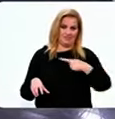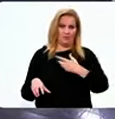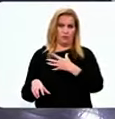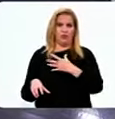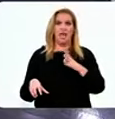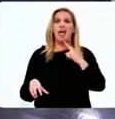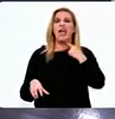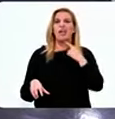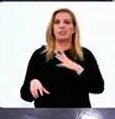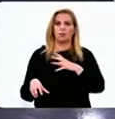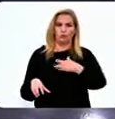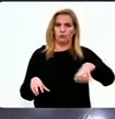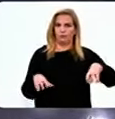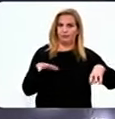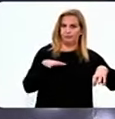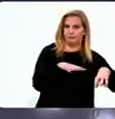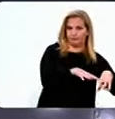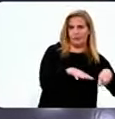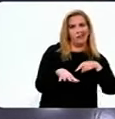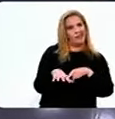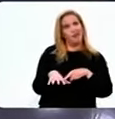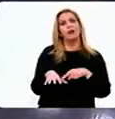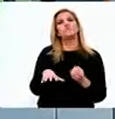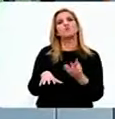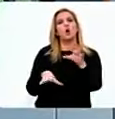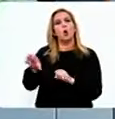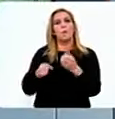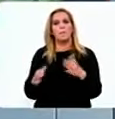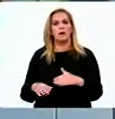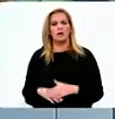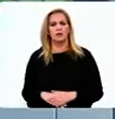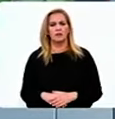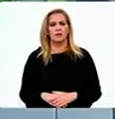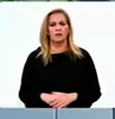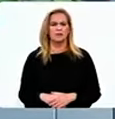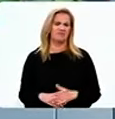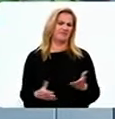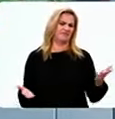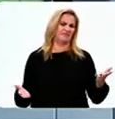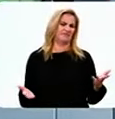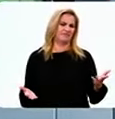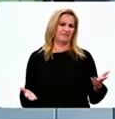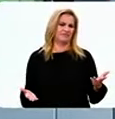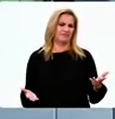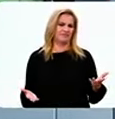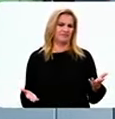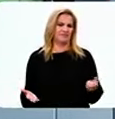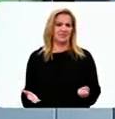ο κόσμος που επιτίθεται φέρνει ο κ. Η Νέα Αριστερά. Ποια διάσπαση? Ο κόσμος την αποστασία δεν